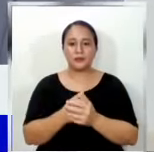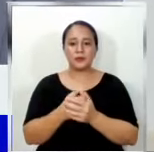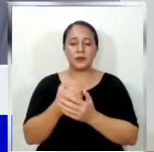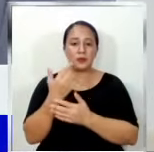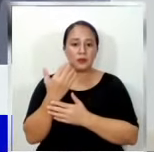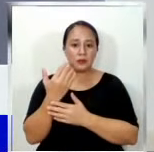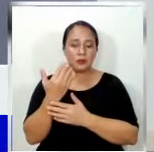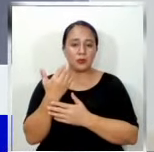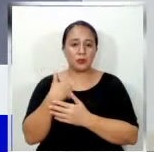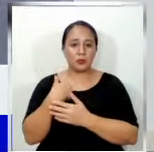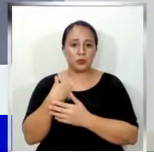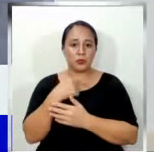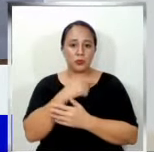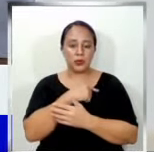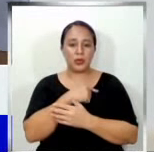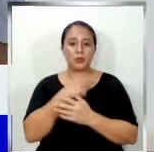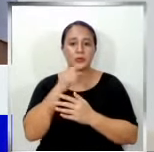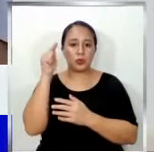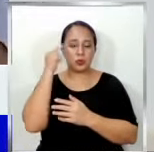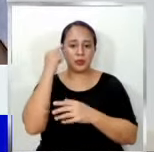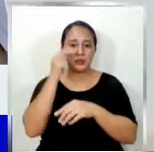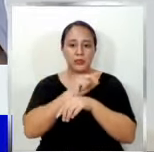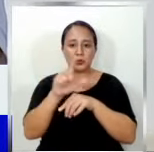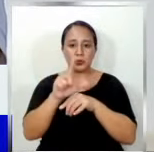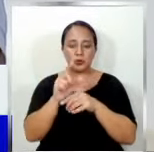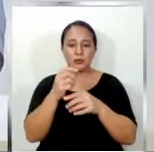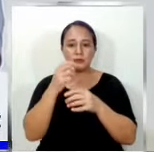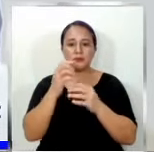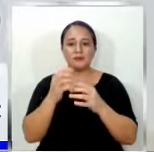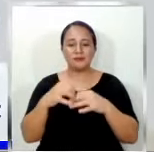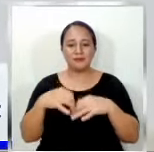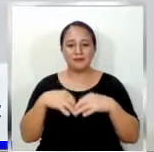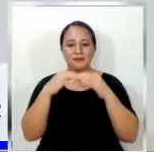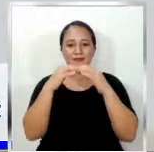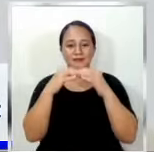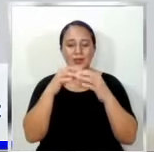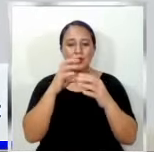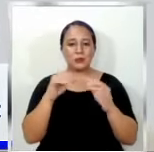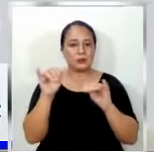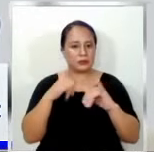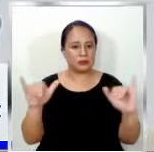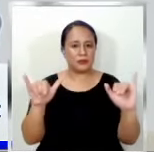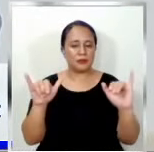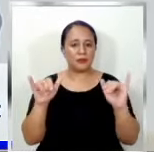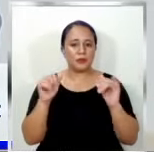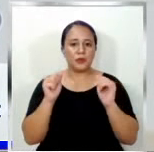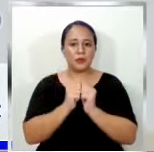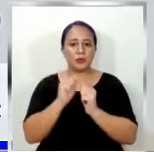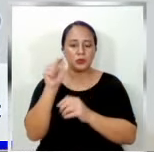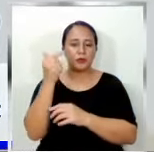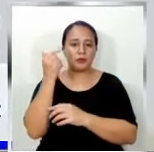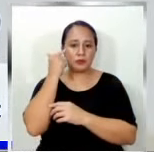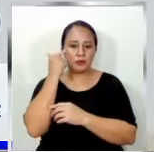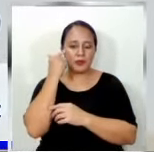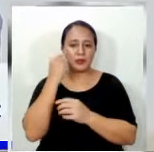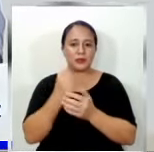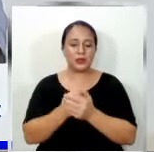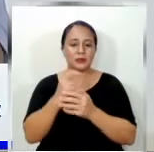be government of national reconstruction, it will be also be a government of